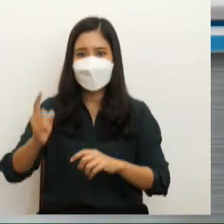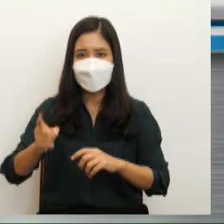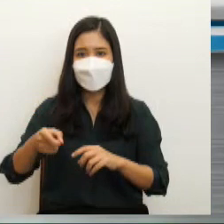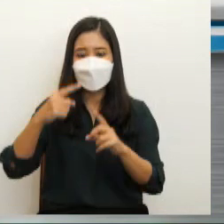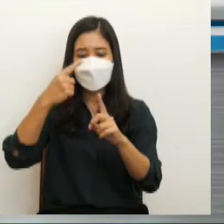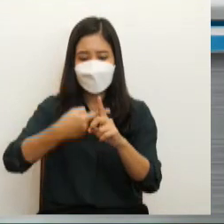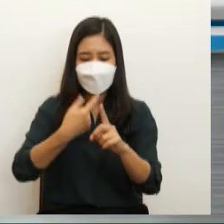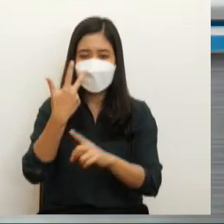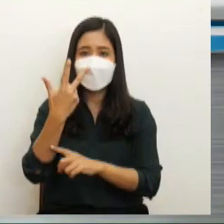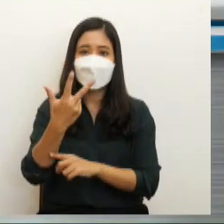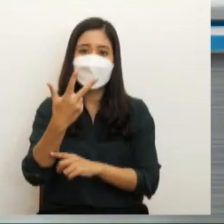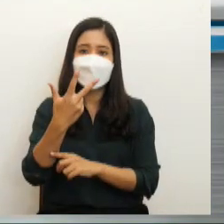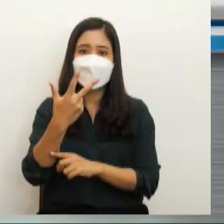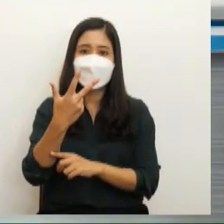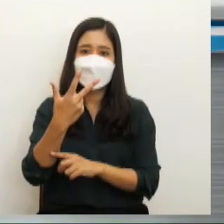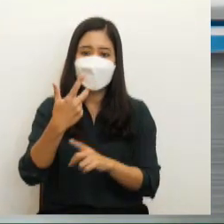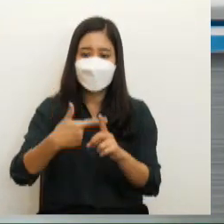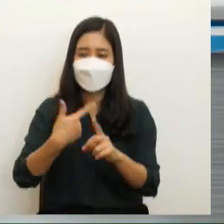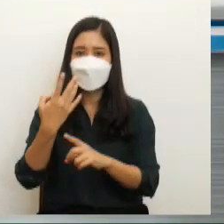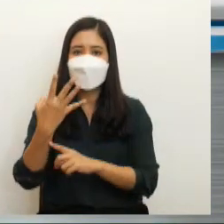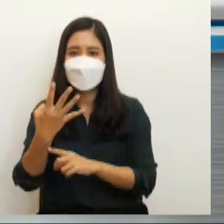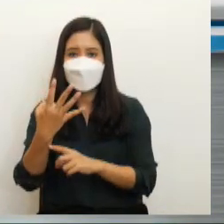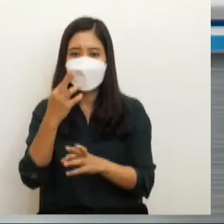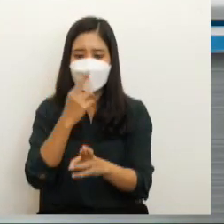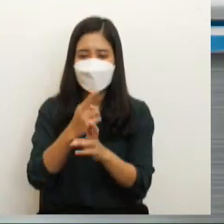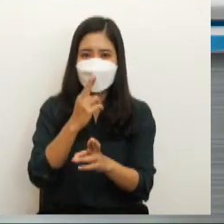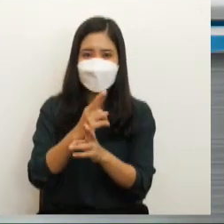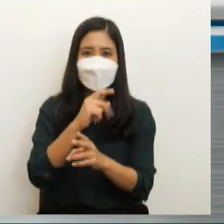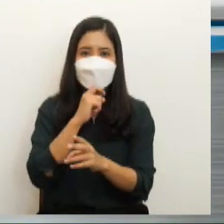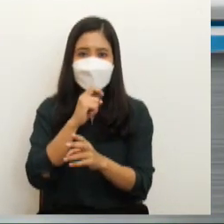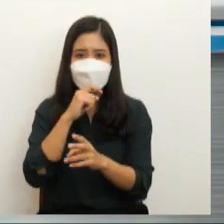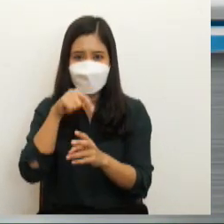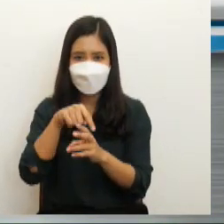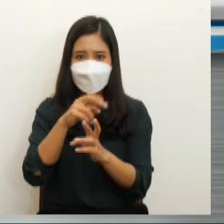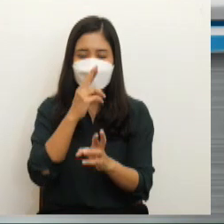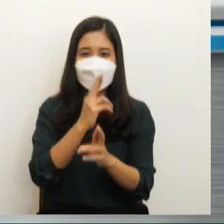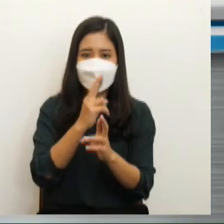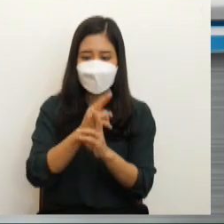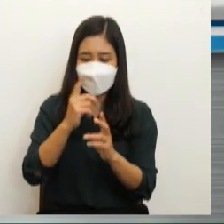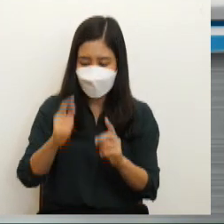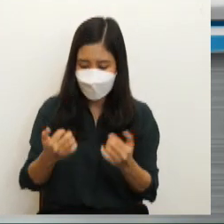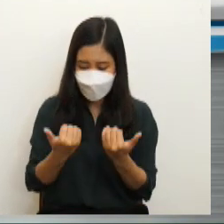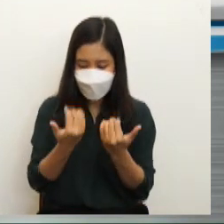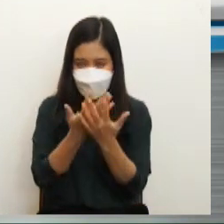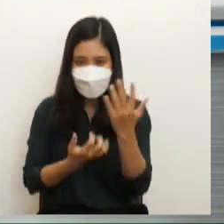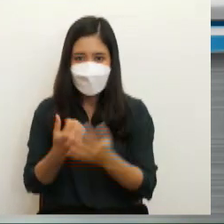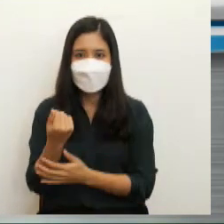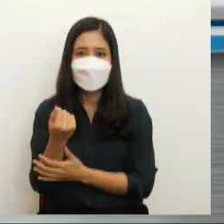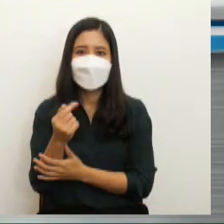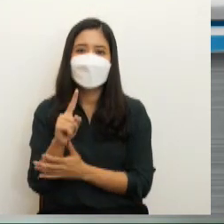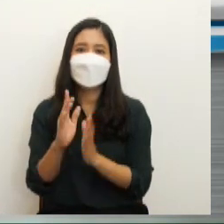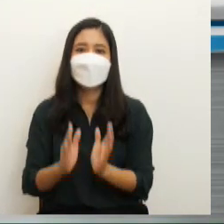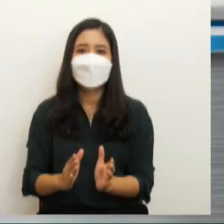นะคะขณะนี้มีคนที่ยังรักษาอยู่ระหว่างการรักษาเนี่ยเพียงแค่11คนนะคะก็มั่นใจ